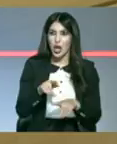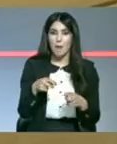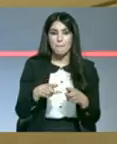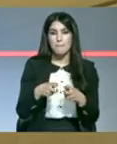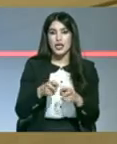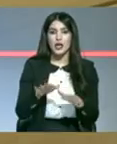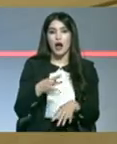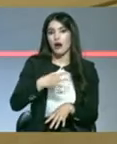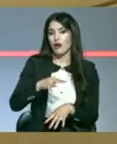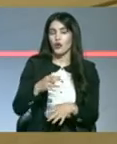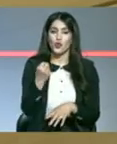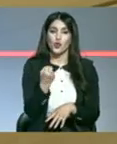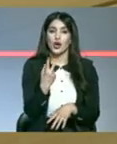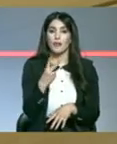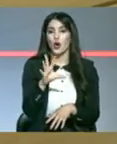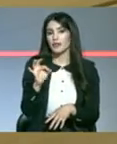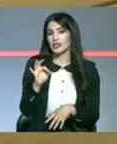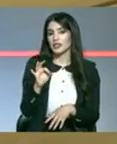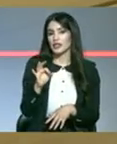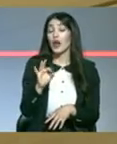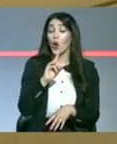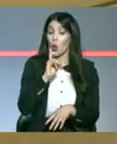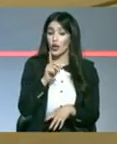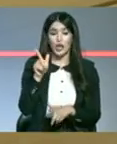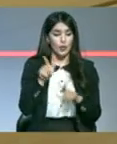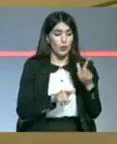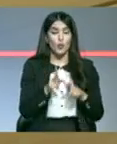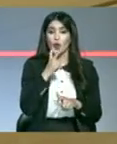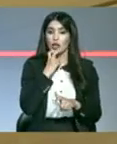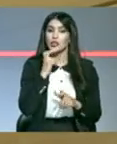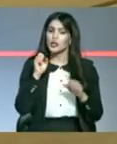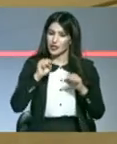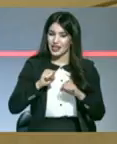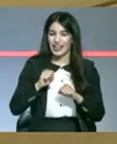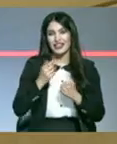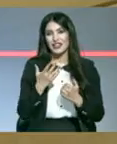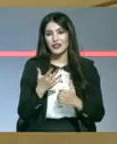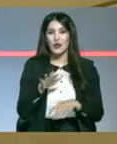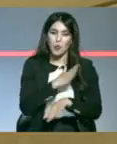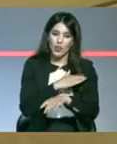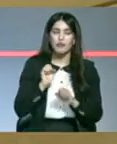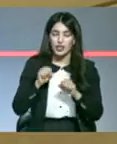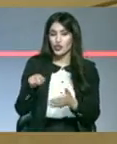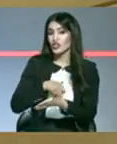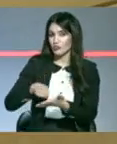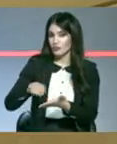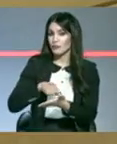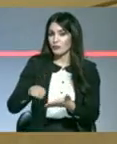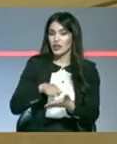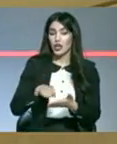اربعه الاف وثلاثمائه وخمسين اي انه حتى المستهلك ال العادي نجم يمشي اه